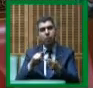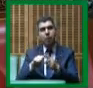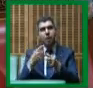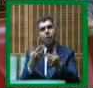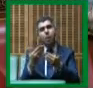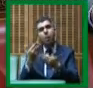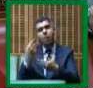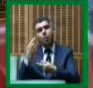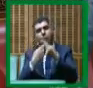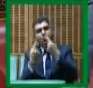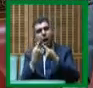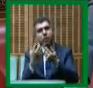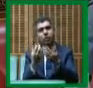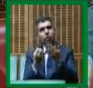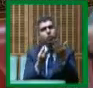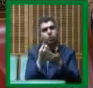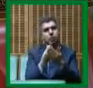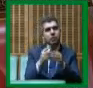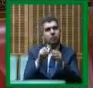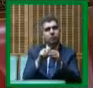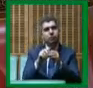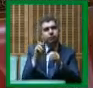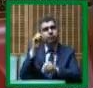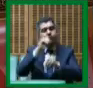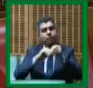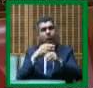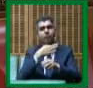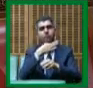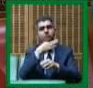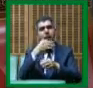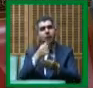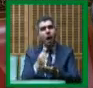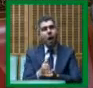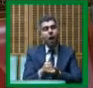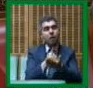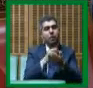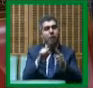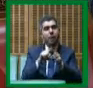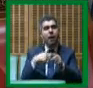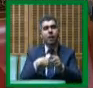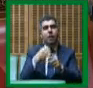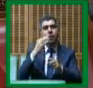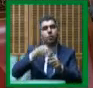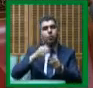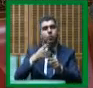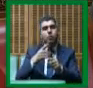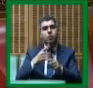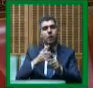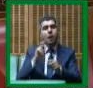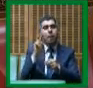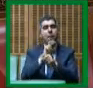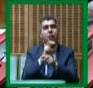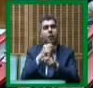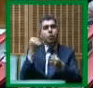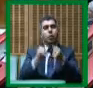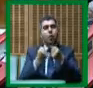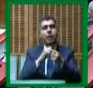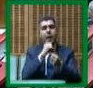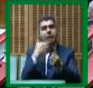نلقاو تسهيلات اخرى اللي يمكن نعطيوها. المهم عندنا هو الاسطول يولي جديد، يولي منظم. وانا عندي